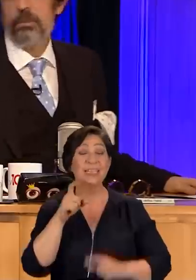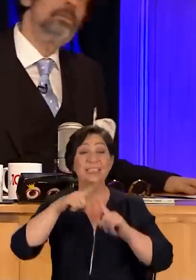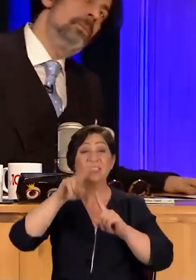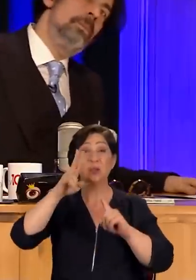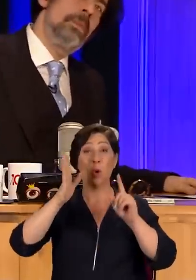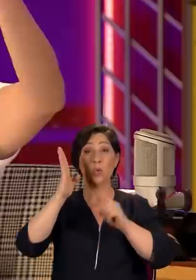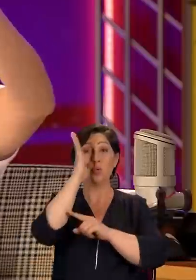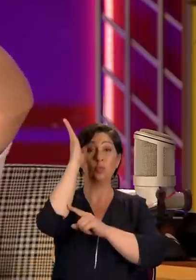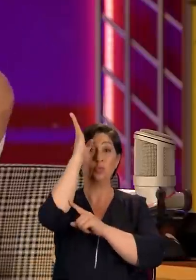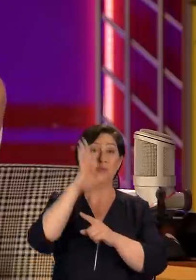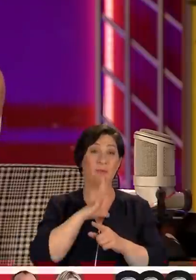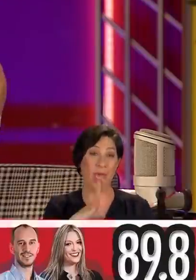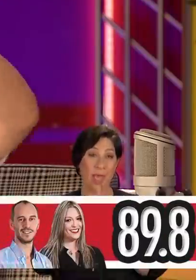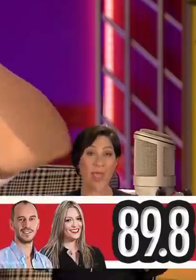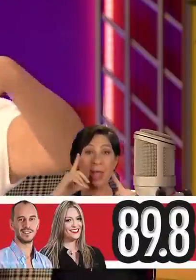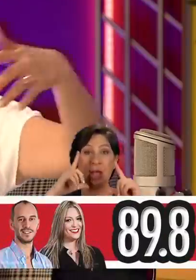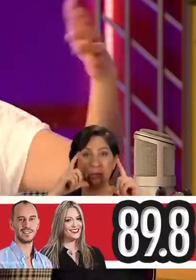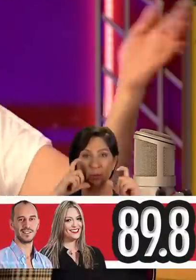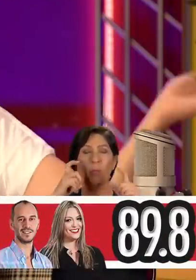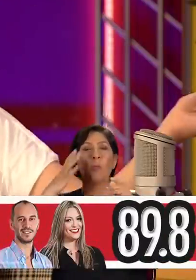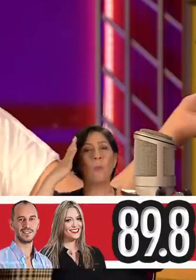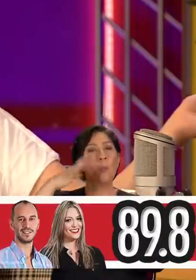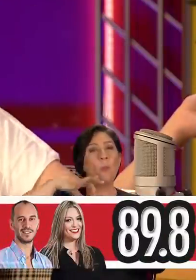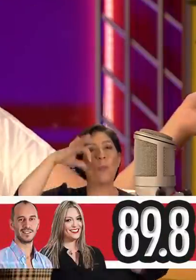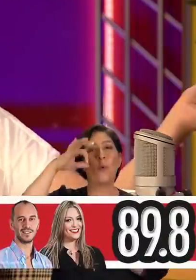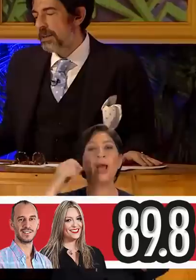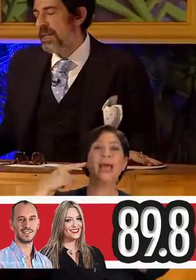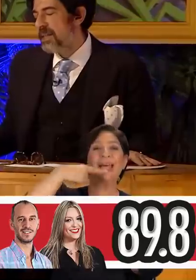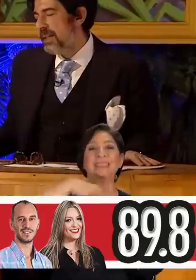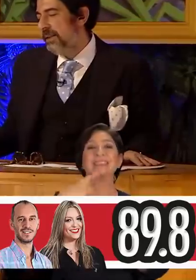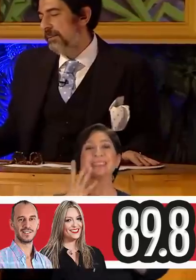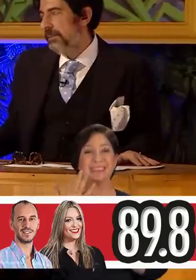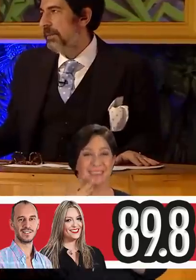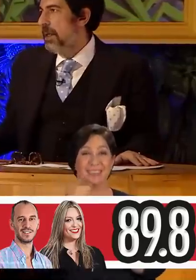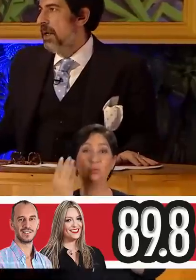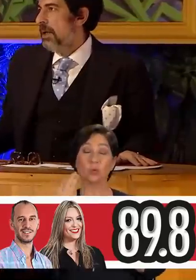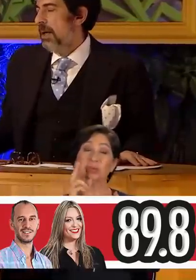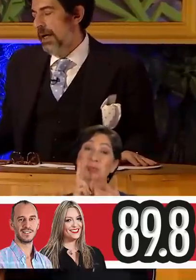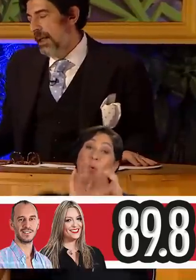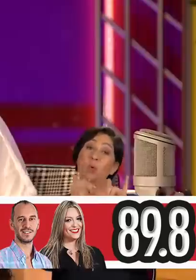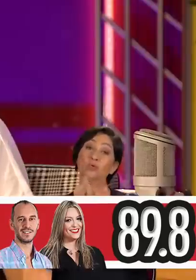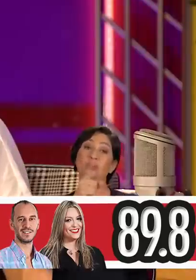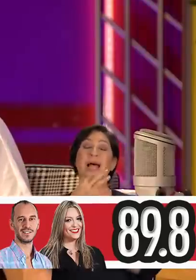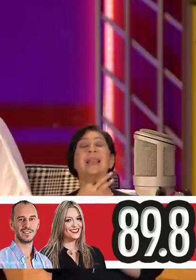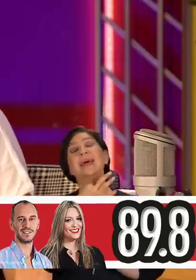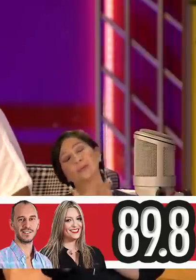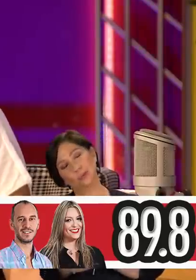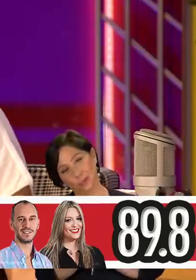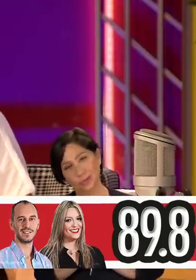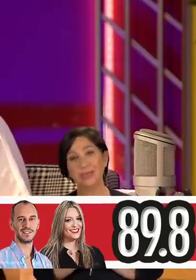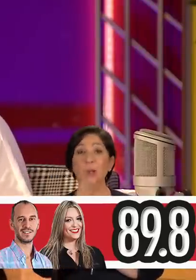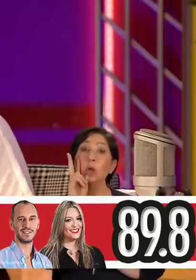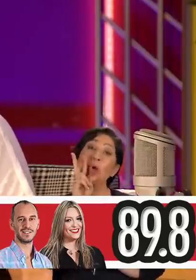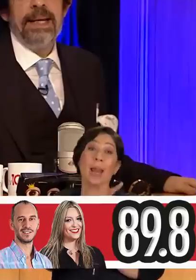herkes uzun boylu çıkıyor. Resimlerde evet, herkes. Yani boyu katmazsak eğer... Boyu katmazsak... Sen çok iyi bir oyuncusun olabilir. Allah razı olsun. Bir sakalları